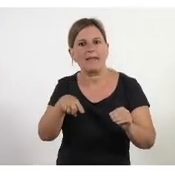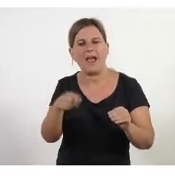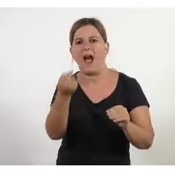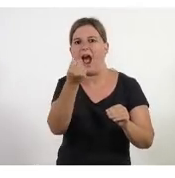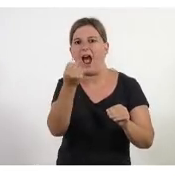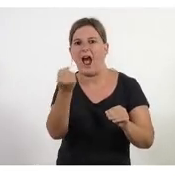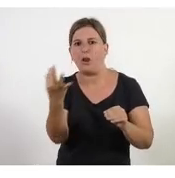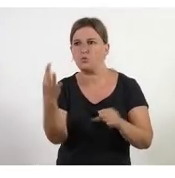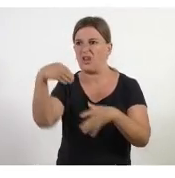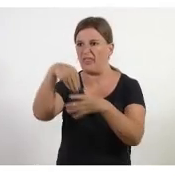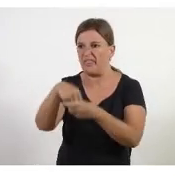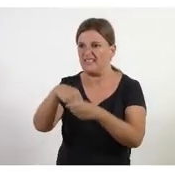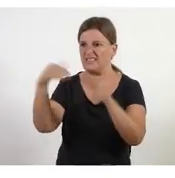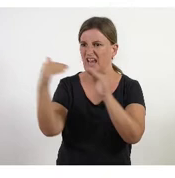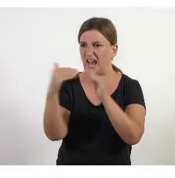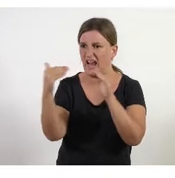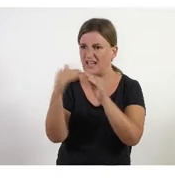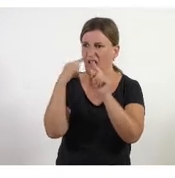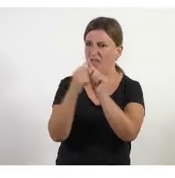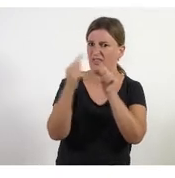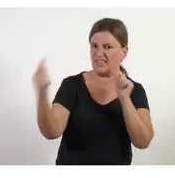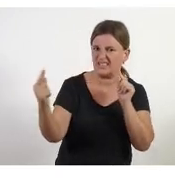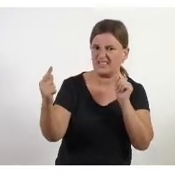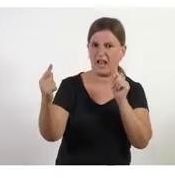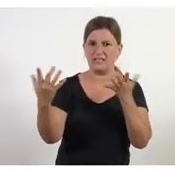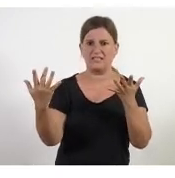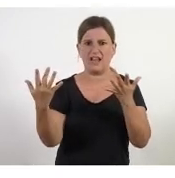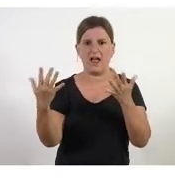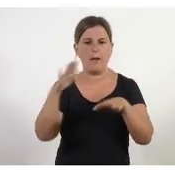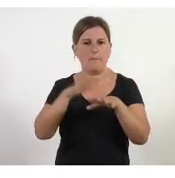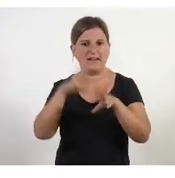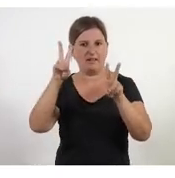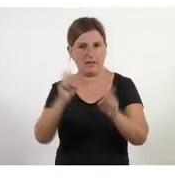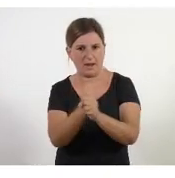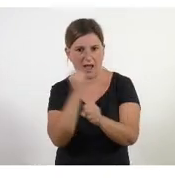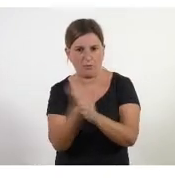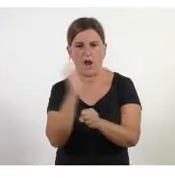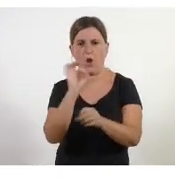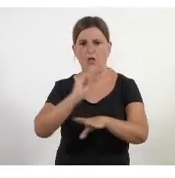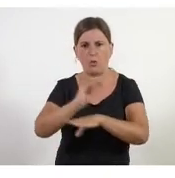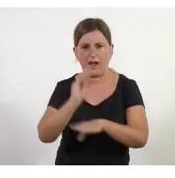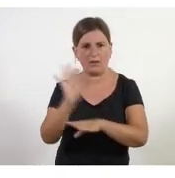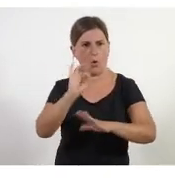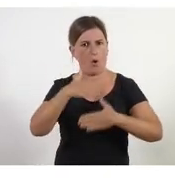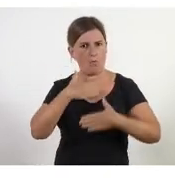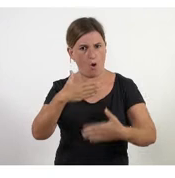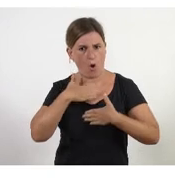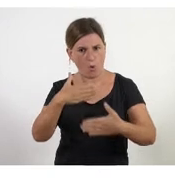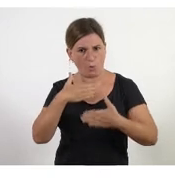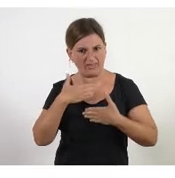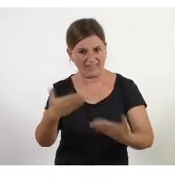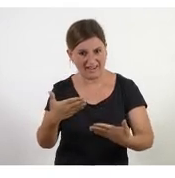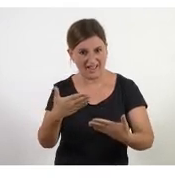altres persones dins de casa, compartits amb espais educatius, amb espais laborals, amb espais de voluntariat, i